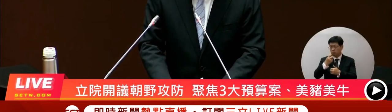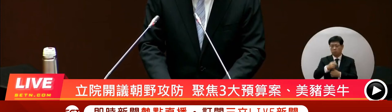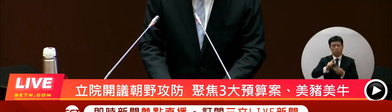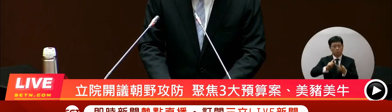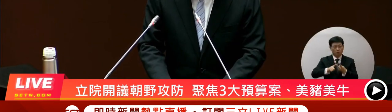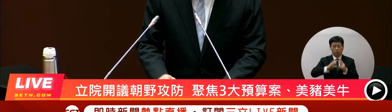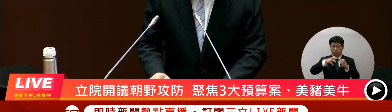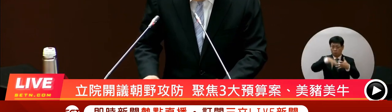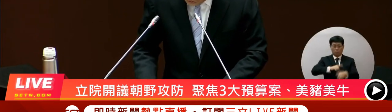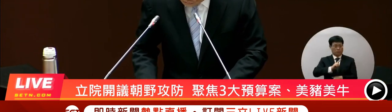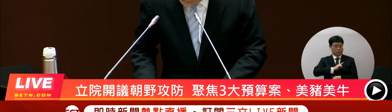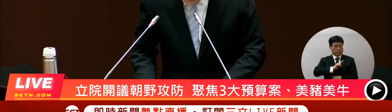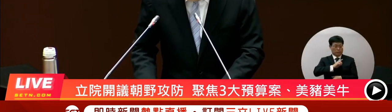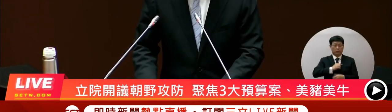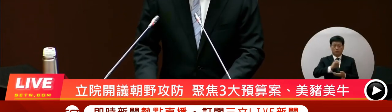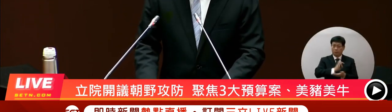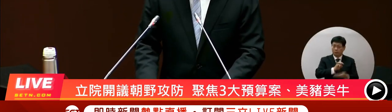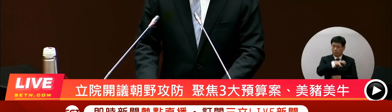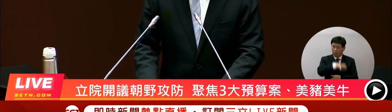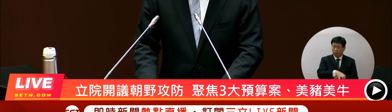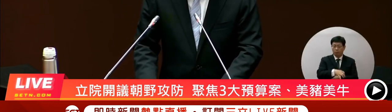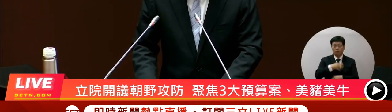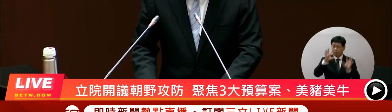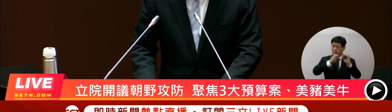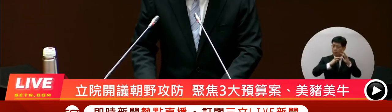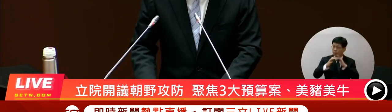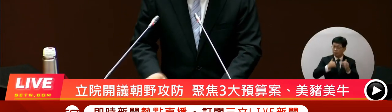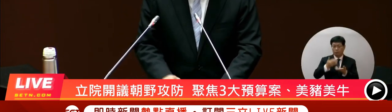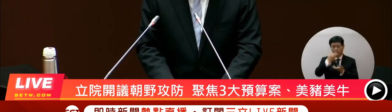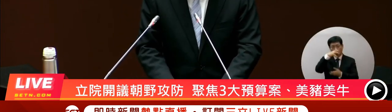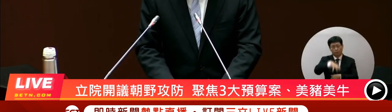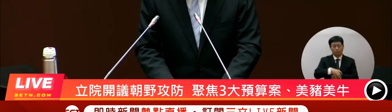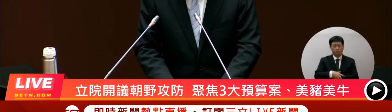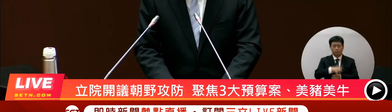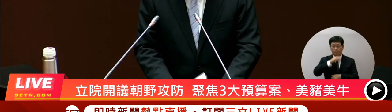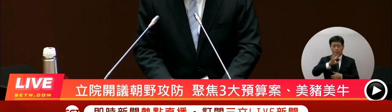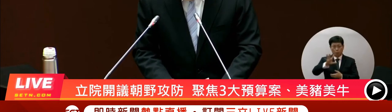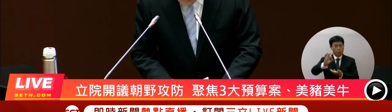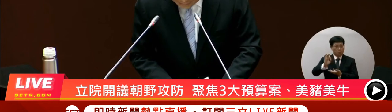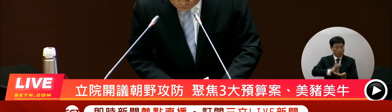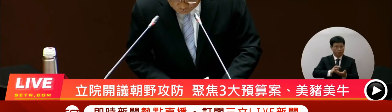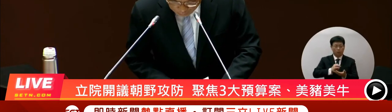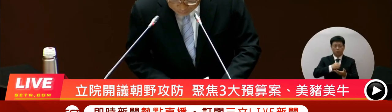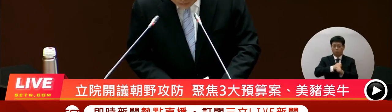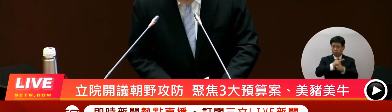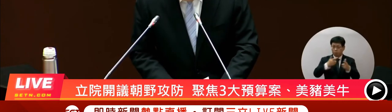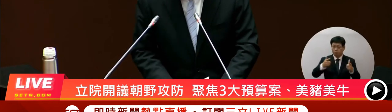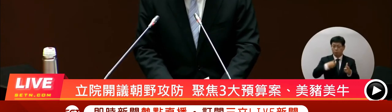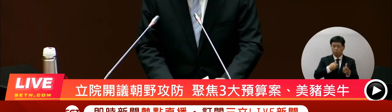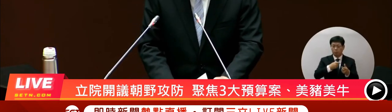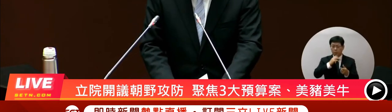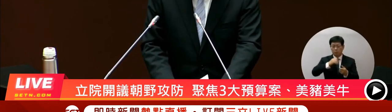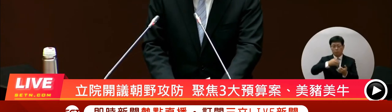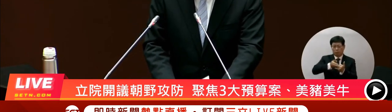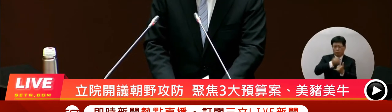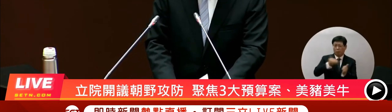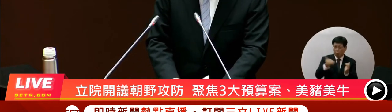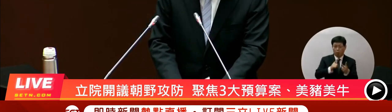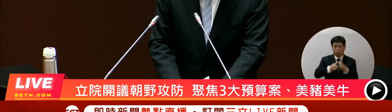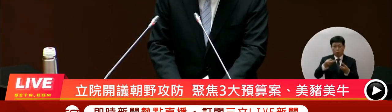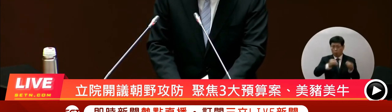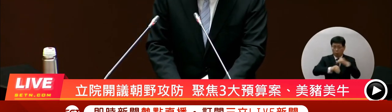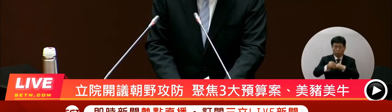者国内零售市场、夜市、餐厅贩售的散装或及包